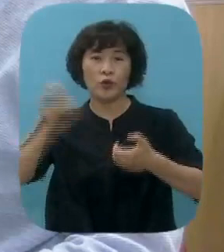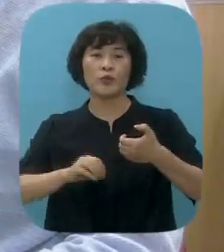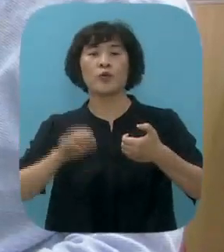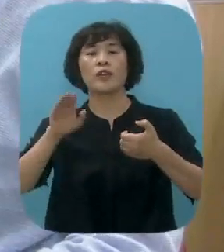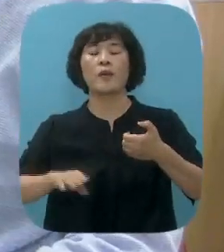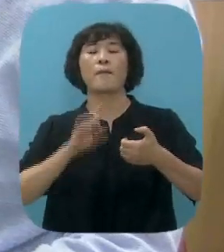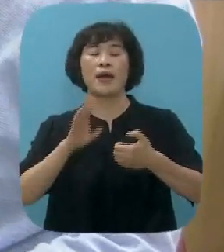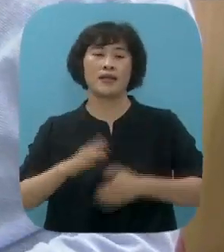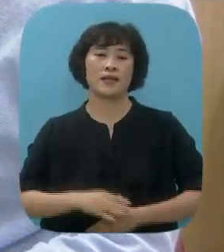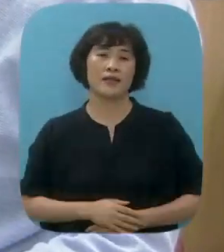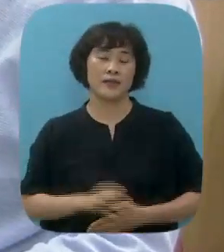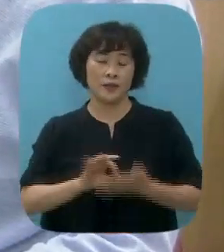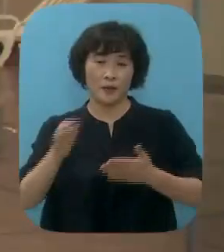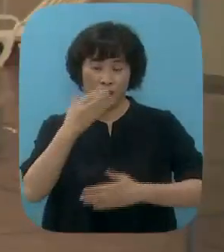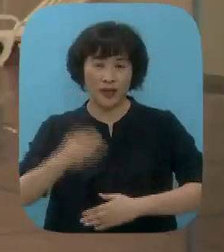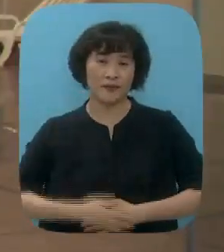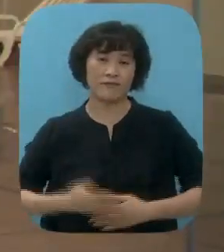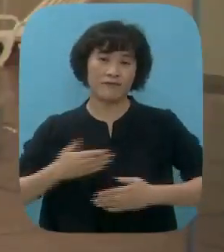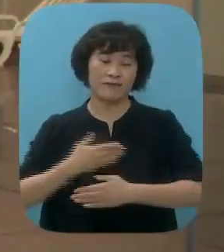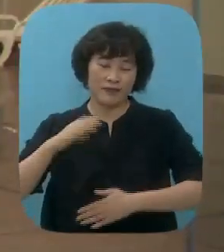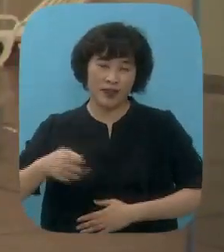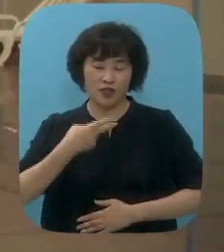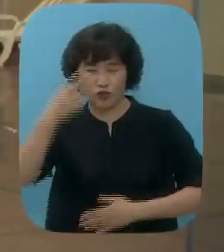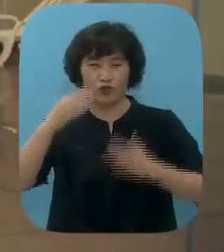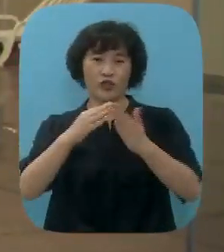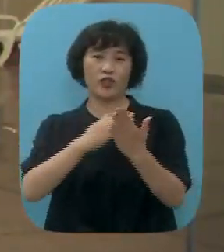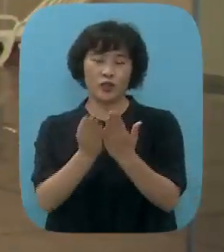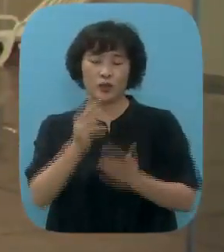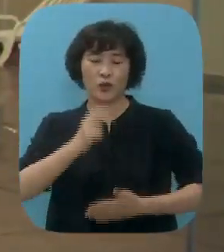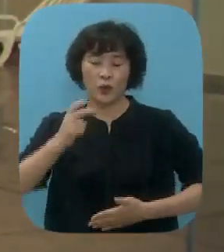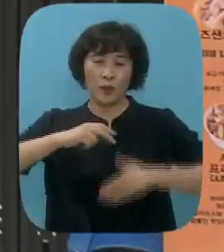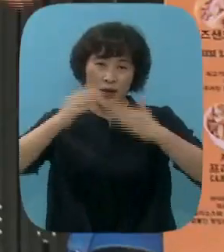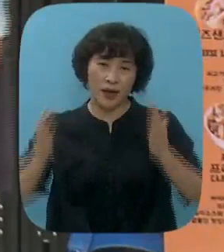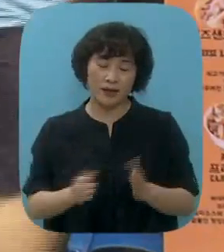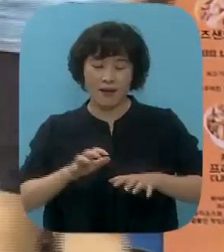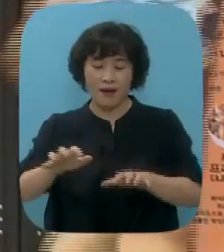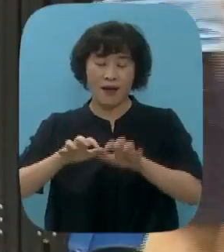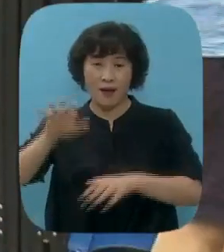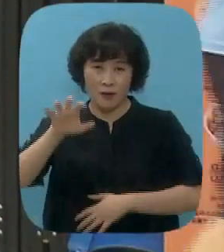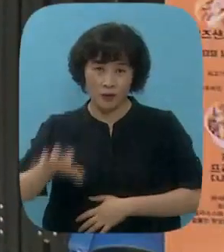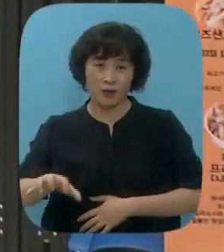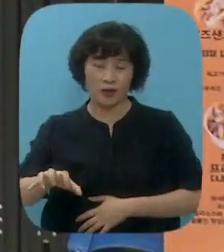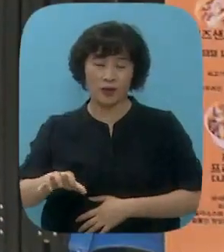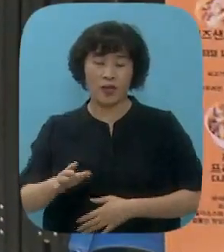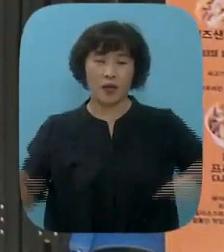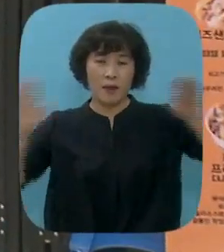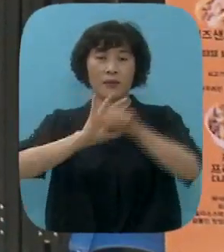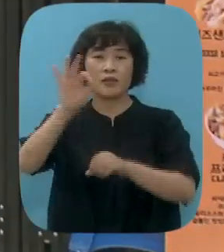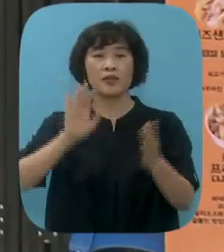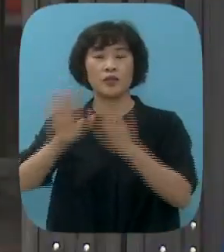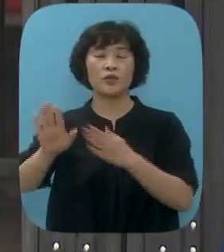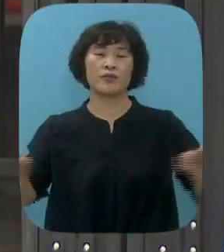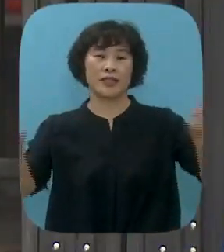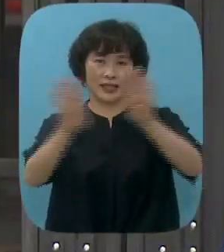이내만 이용할 수 있습니다. 목욕탕, 유흥시설, 노래연습장 등 다주이용시설은 오후 10시 이후